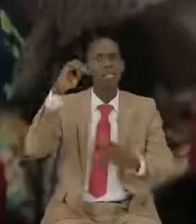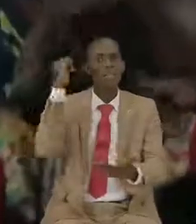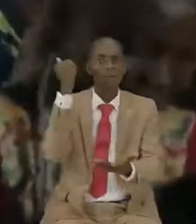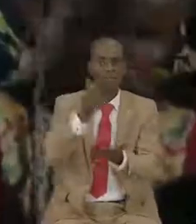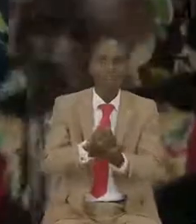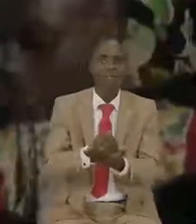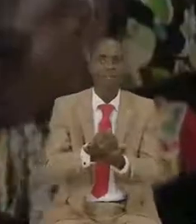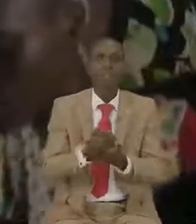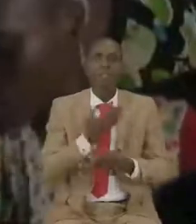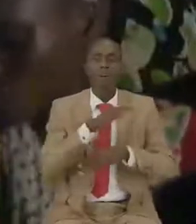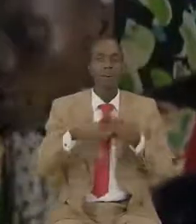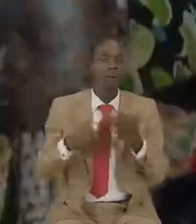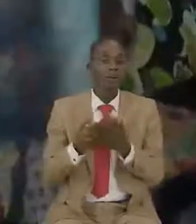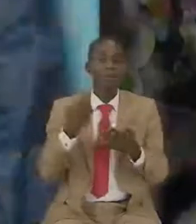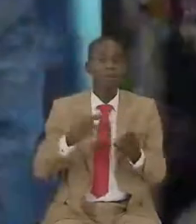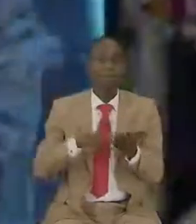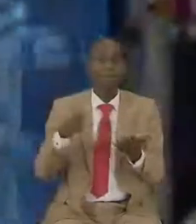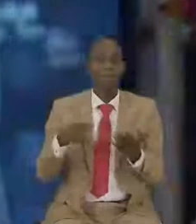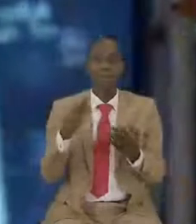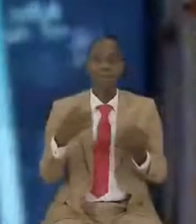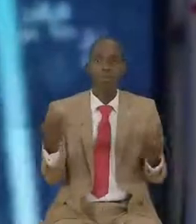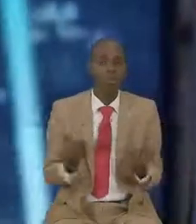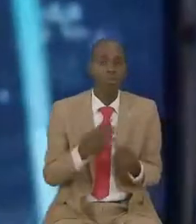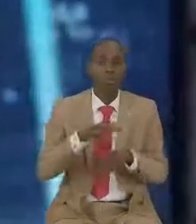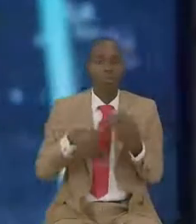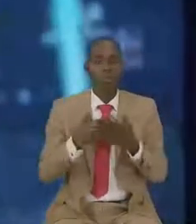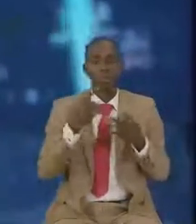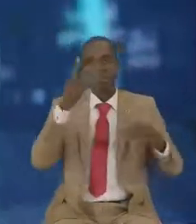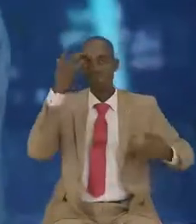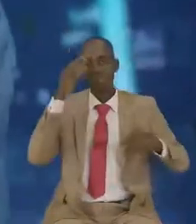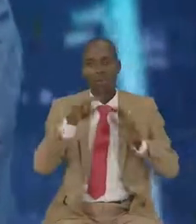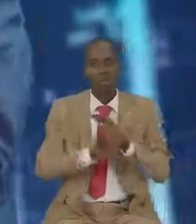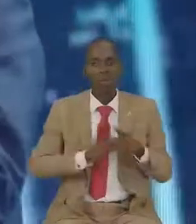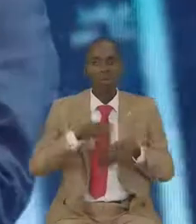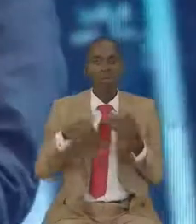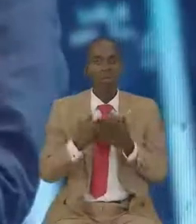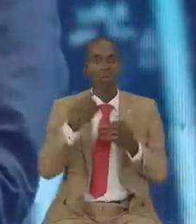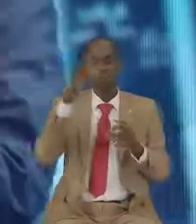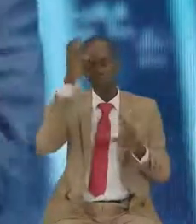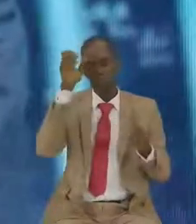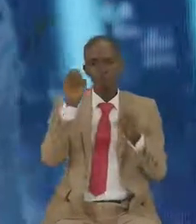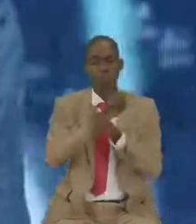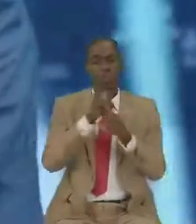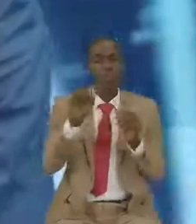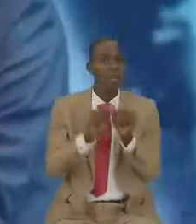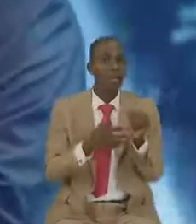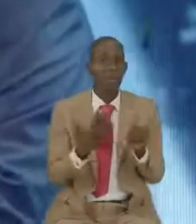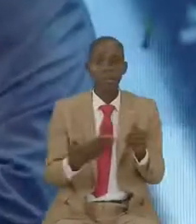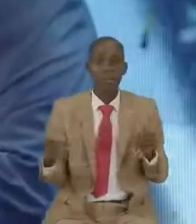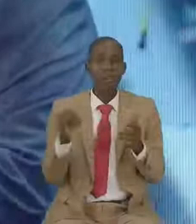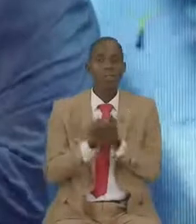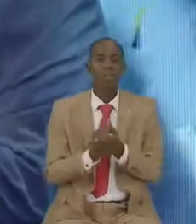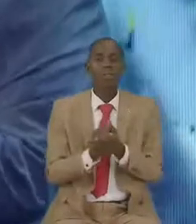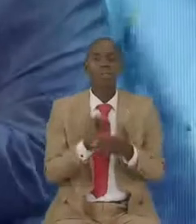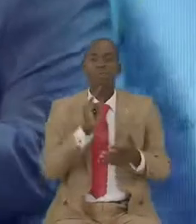Je crois que vous allez dire Amen. Et toutes les conséquences du péché, les maladies,